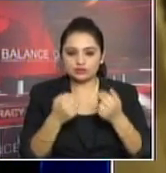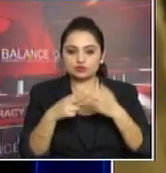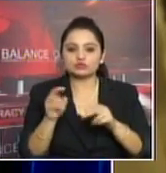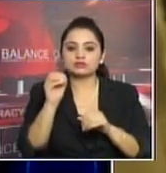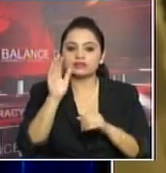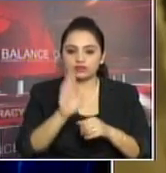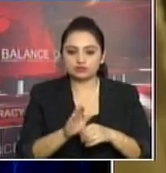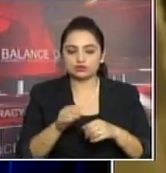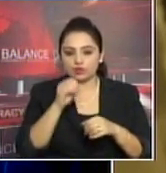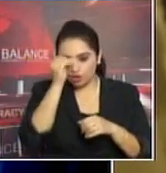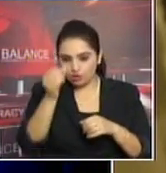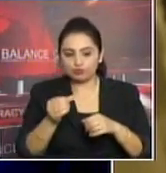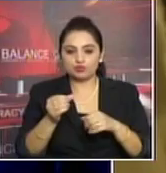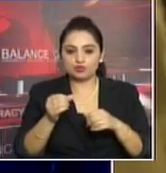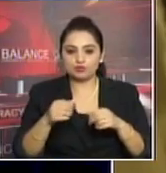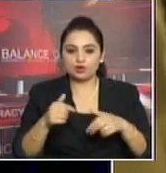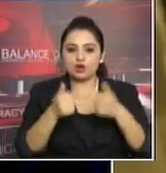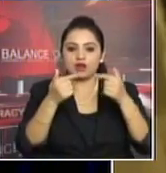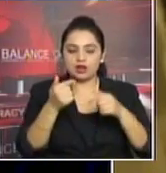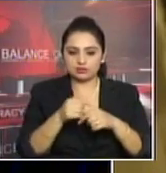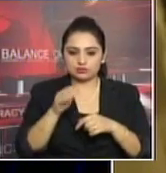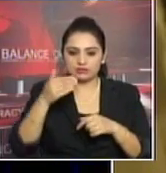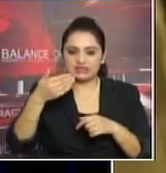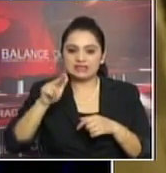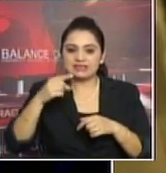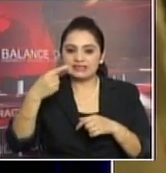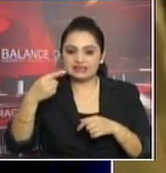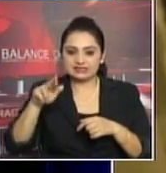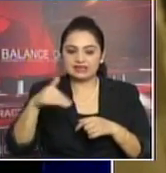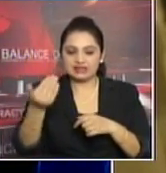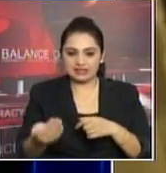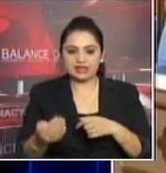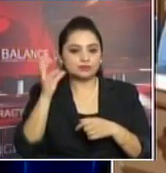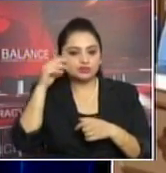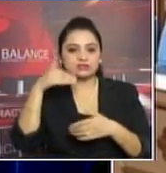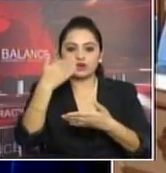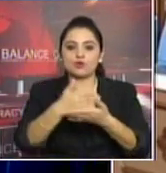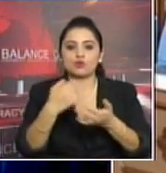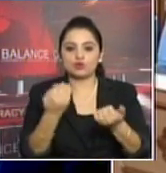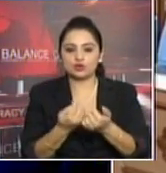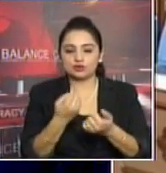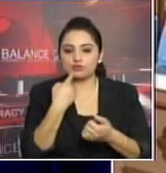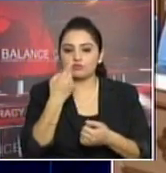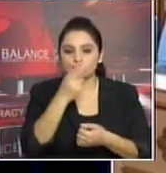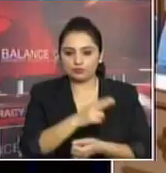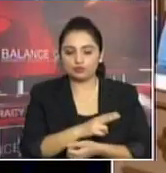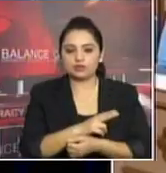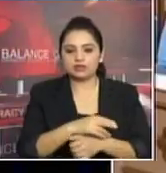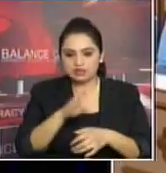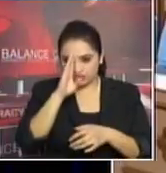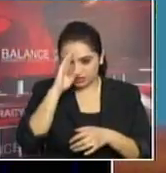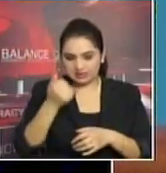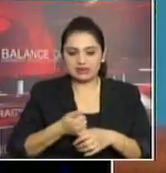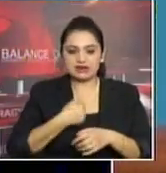सरकारले पूर्व लडाकु लेनिन विष्टलाई विदेश जान रोक लगाएको उहाँले दावी गर्नुभयो। सरकार स्वेच्छाचारी र निरङ्कुश बन्दै गइरहेको